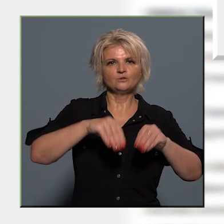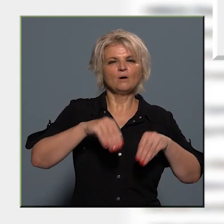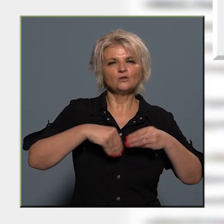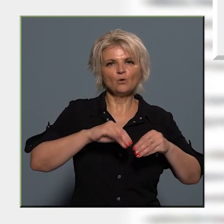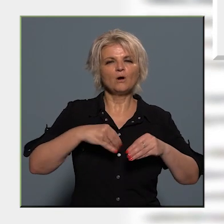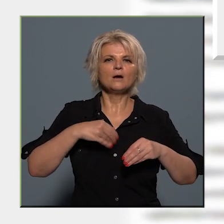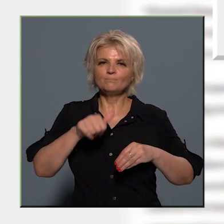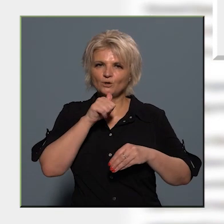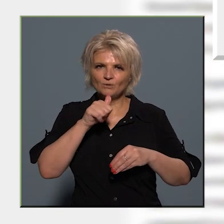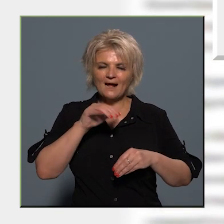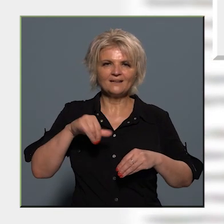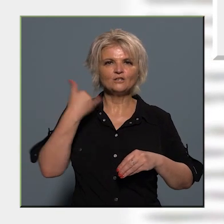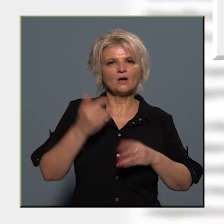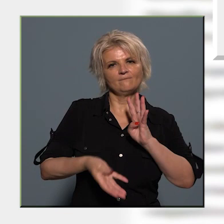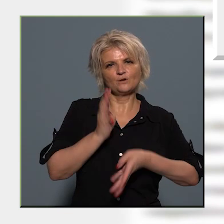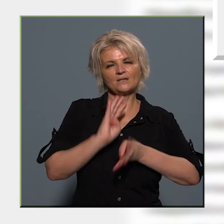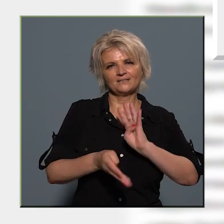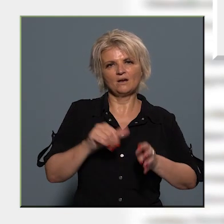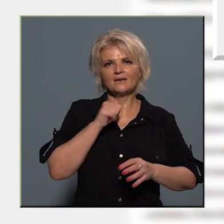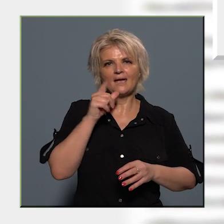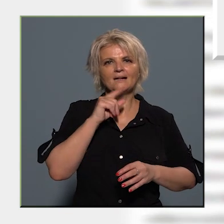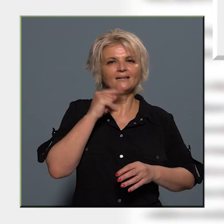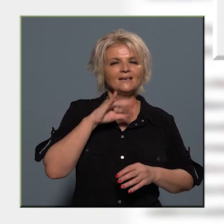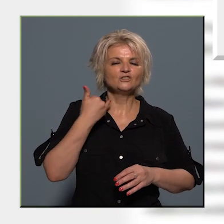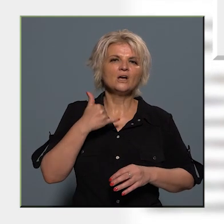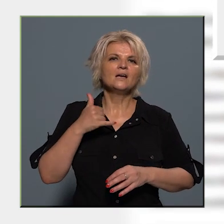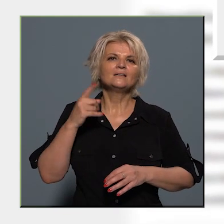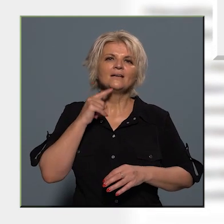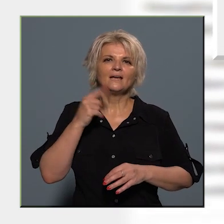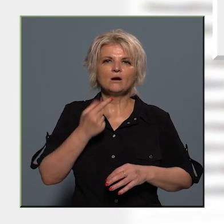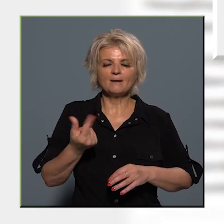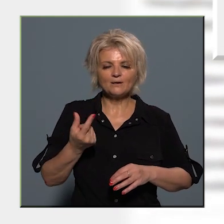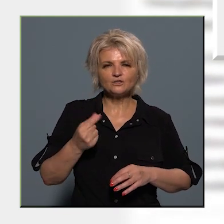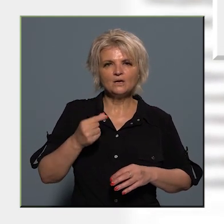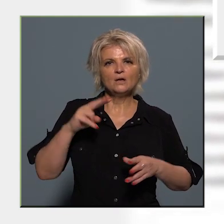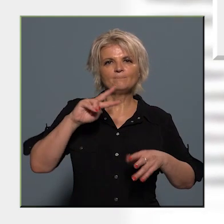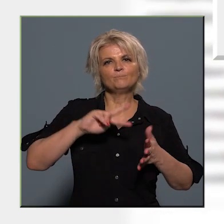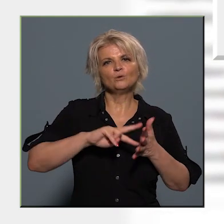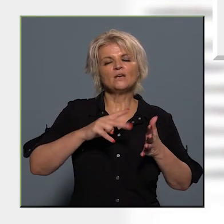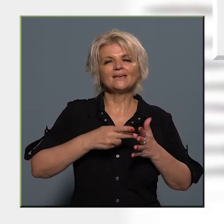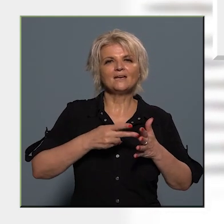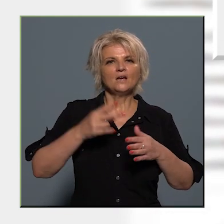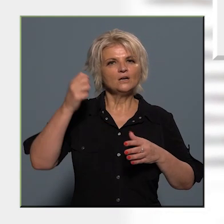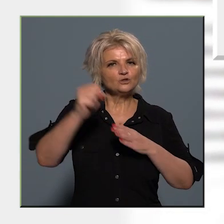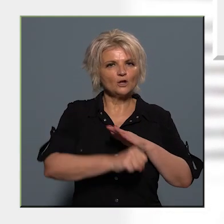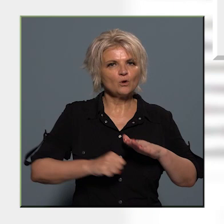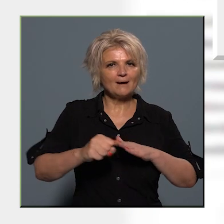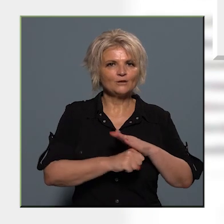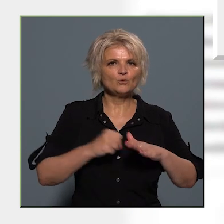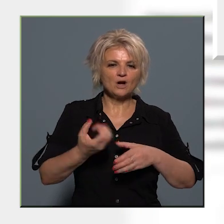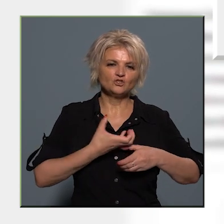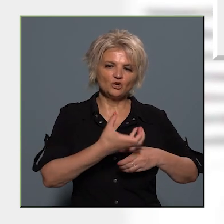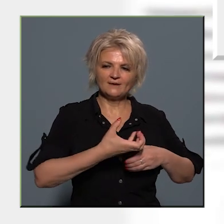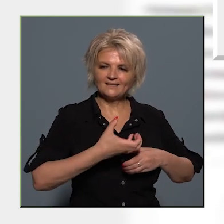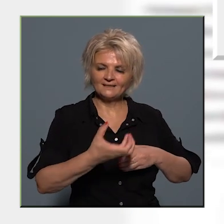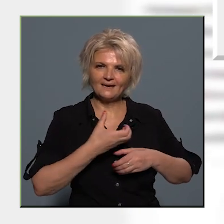a portugál REN és a francia GRT, valamint a Terega páros műszaki tanulmányok lehetséges csővezeték elrendezéseket